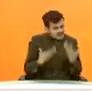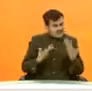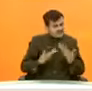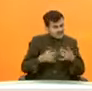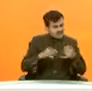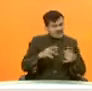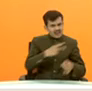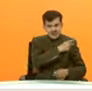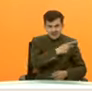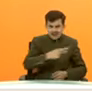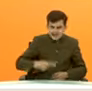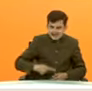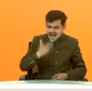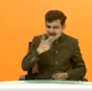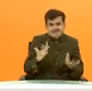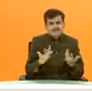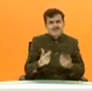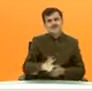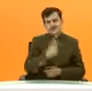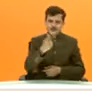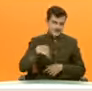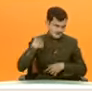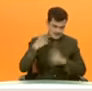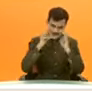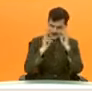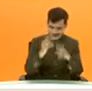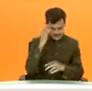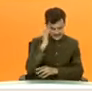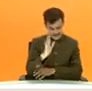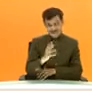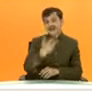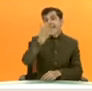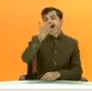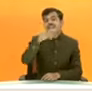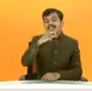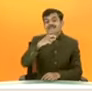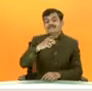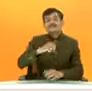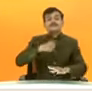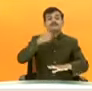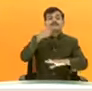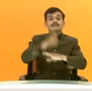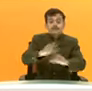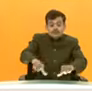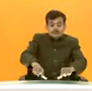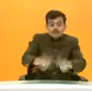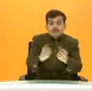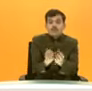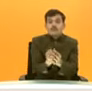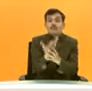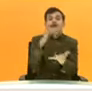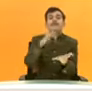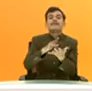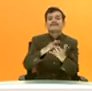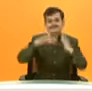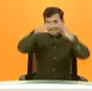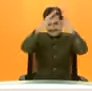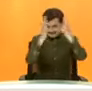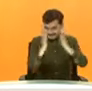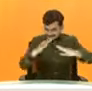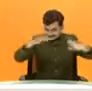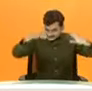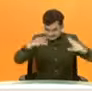जाएंगे। आमतौर पर हम समझते हैं कि सेब की पैदावार पहाड़ों में ही होती है,